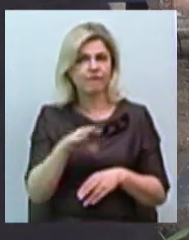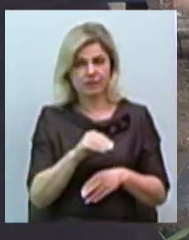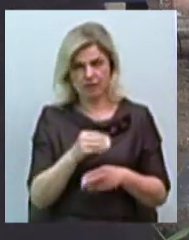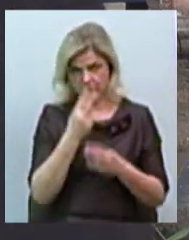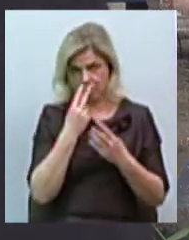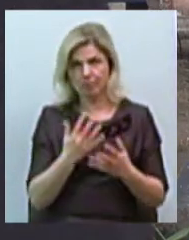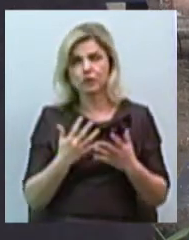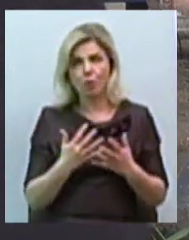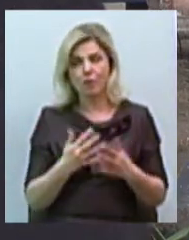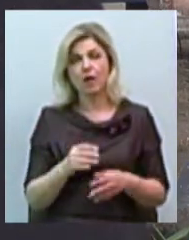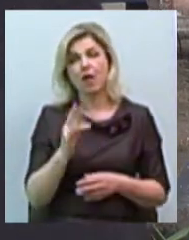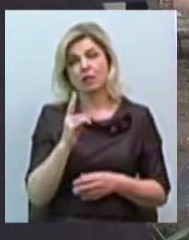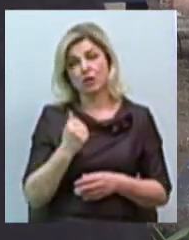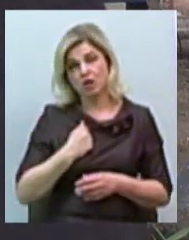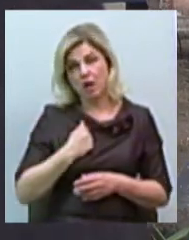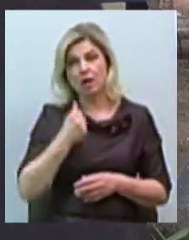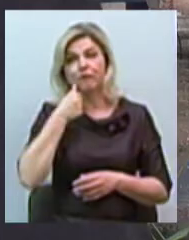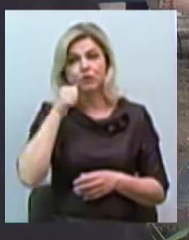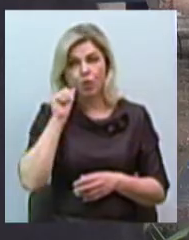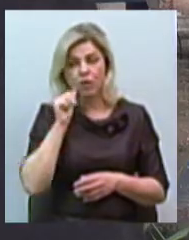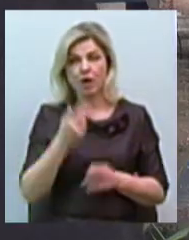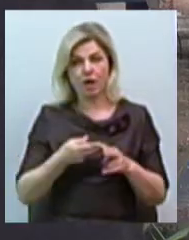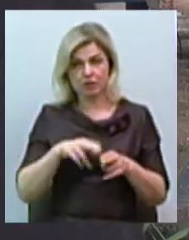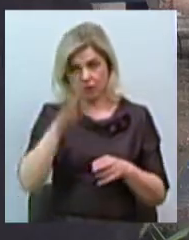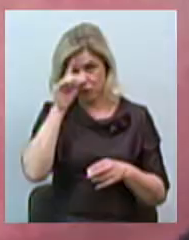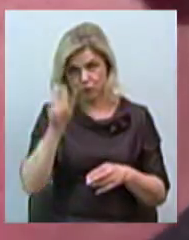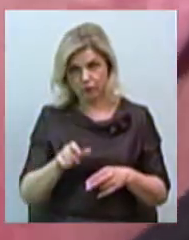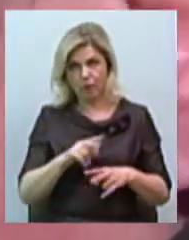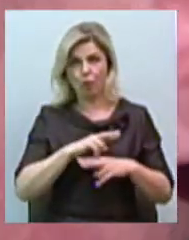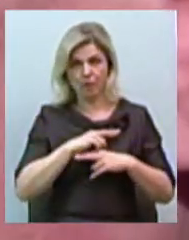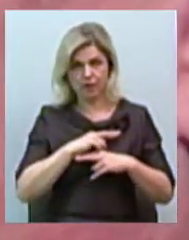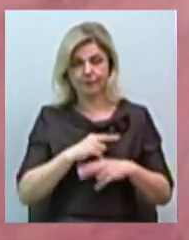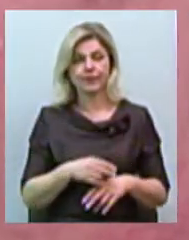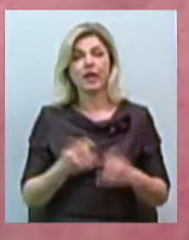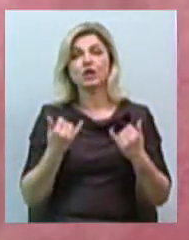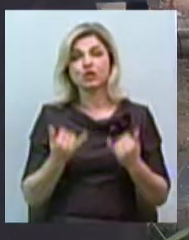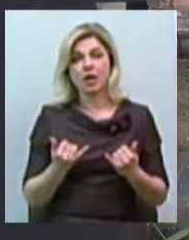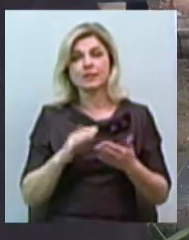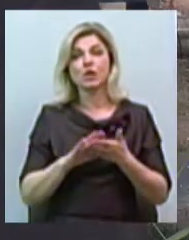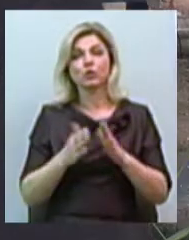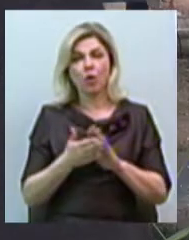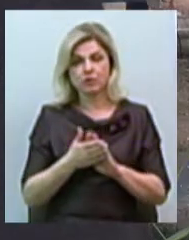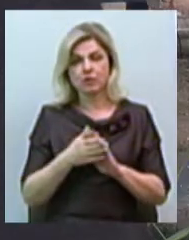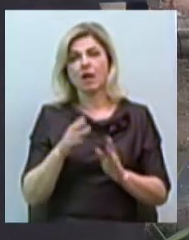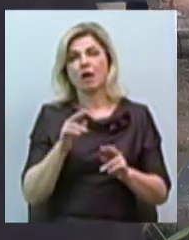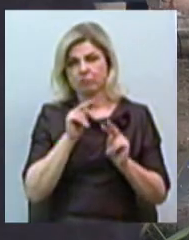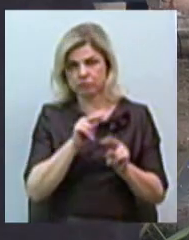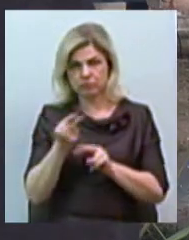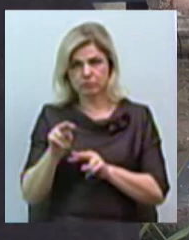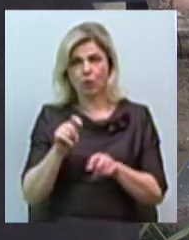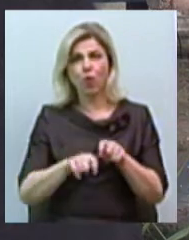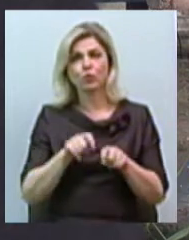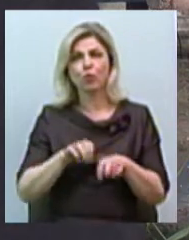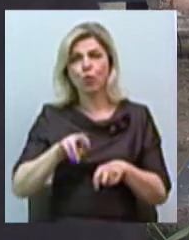симптомами. На жаль, вчора цей чоловік помер. Зараз ця ситуація знаходиться під постійним і неусипним